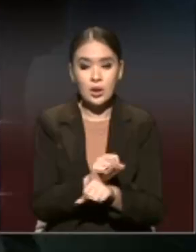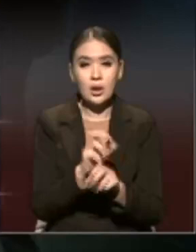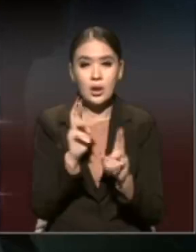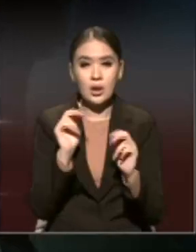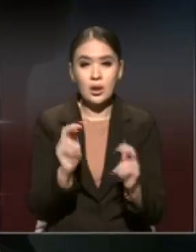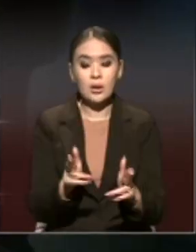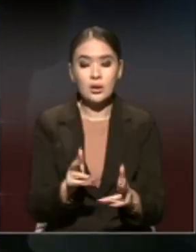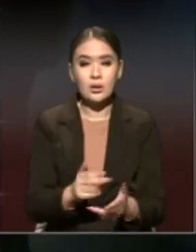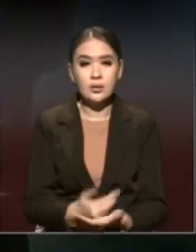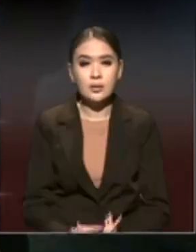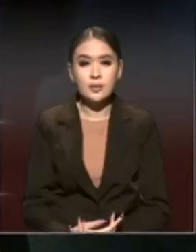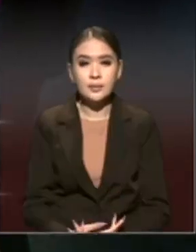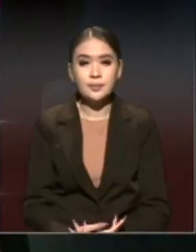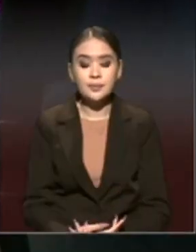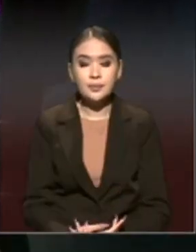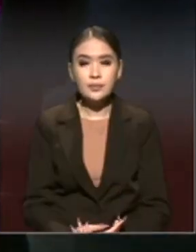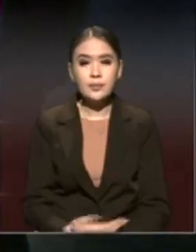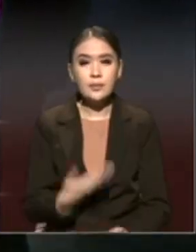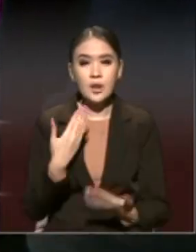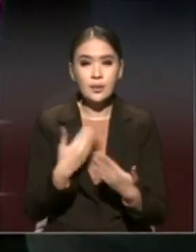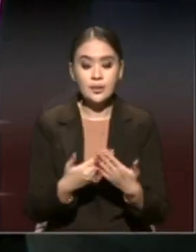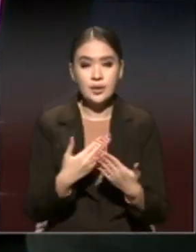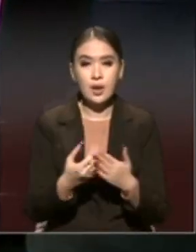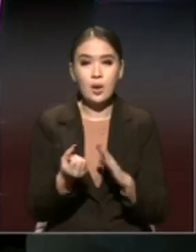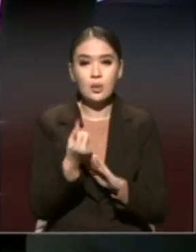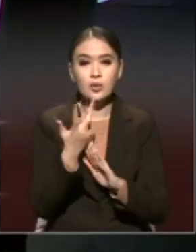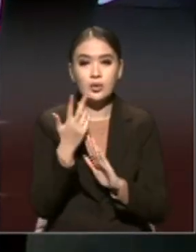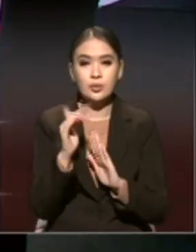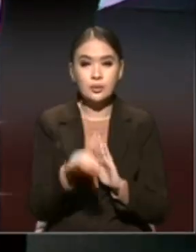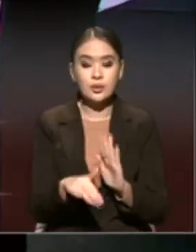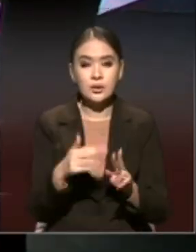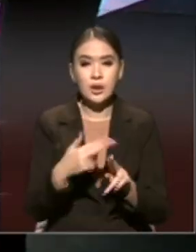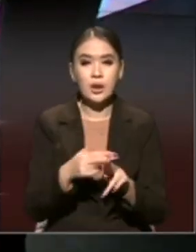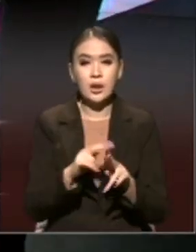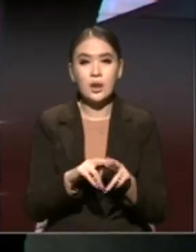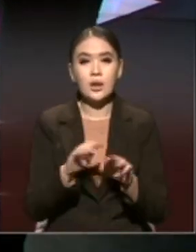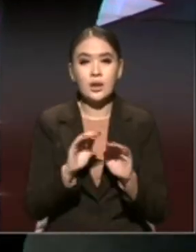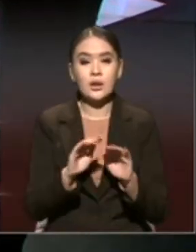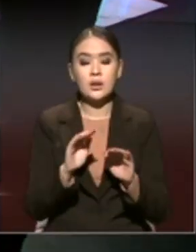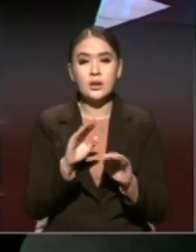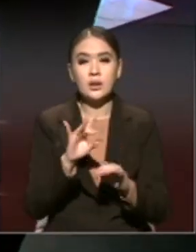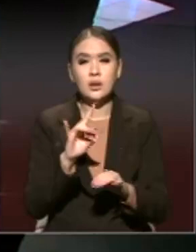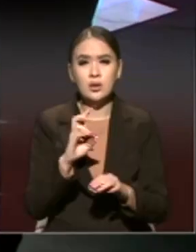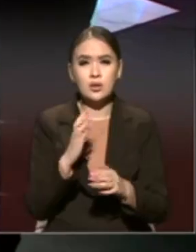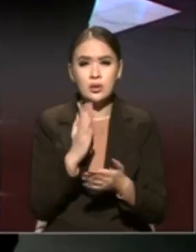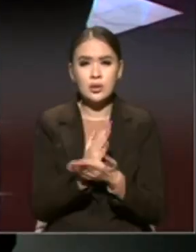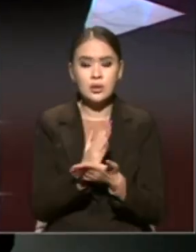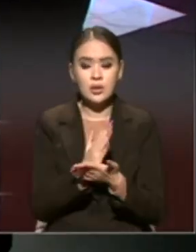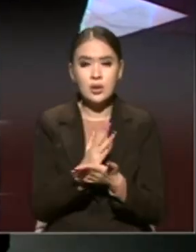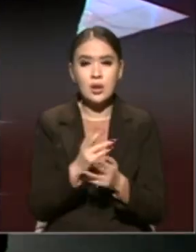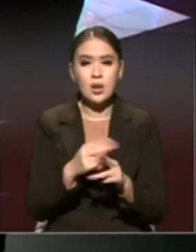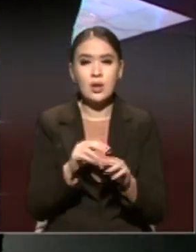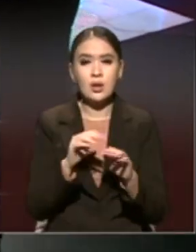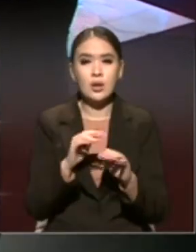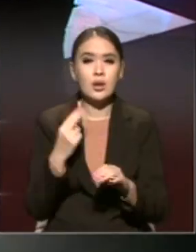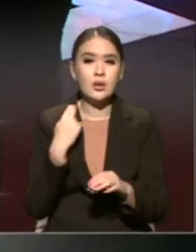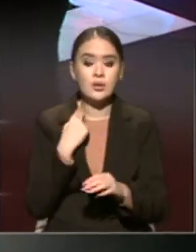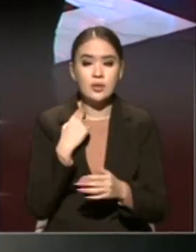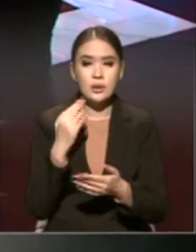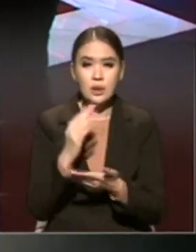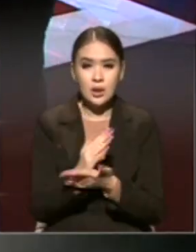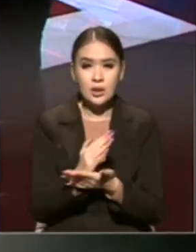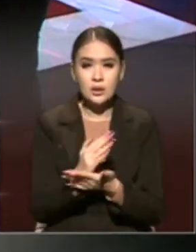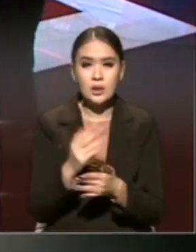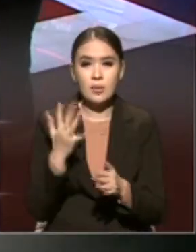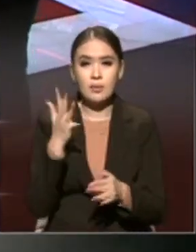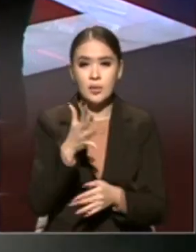тағы айтайын кетейін. Мысалы бізде 13 мыңнан астам кредиті бар, 8,5 триллионнан асқан жаңағы. Соның қазір біздер 5 мың ғана